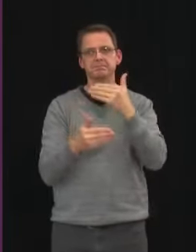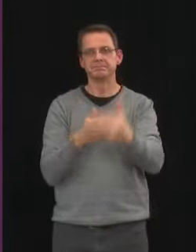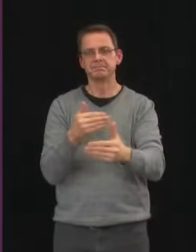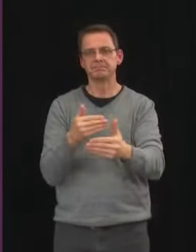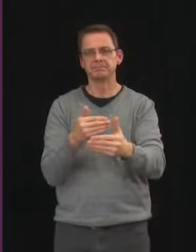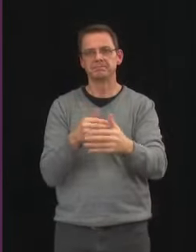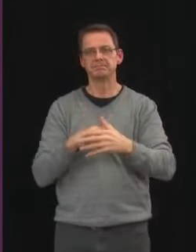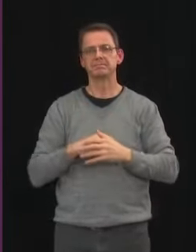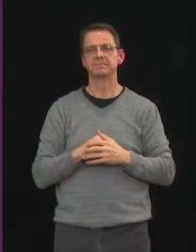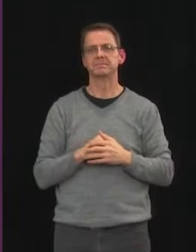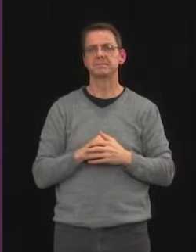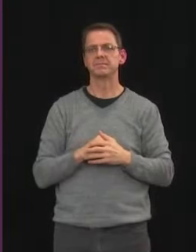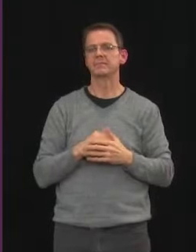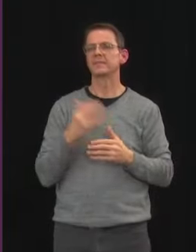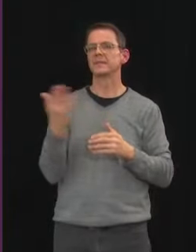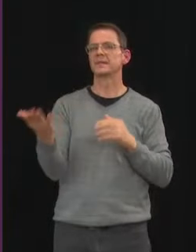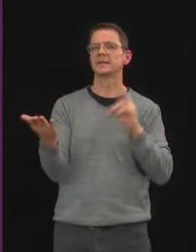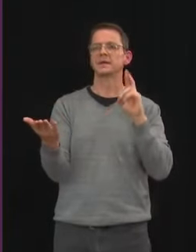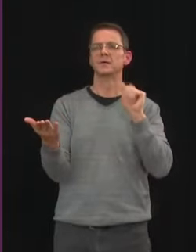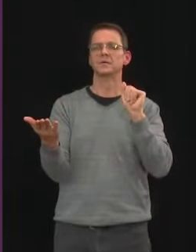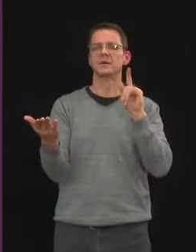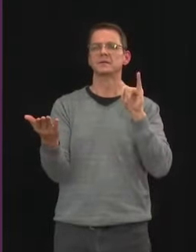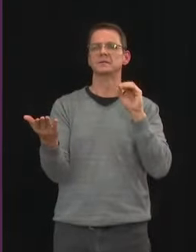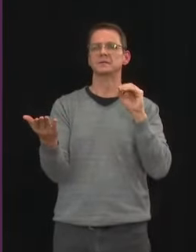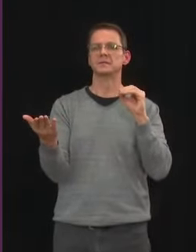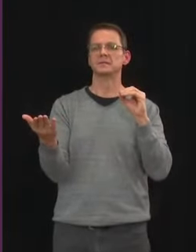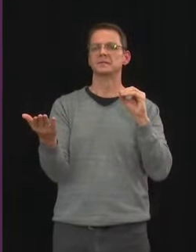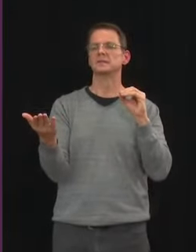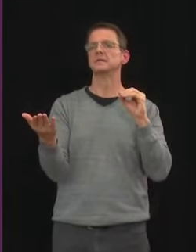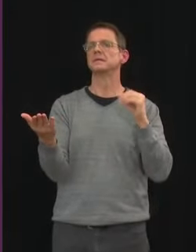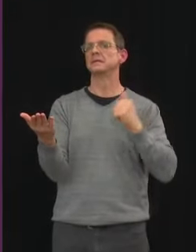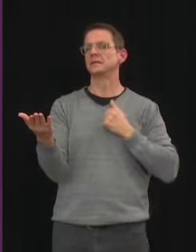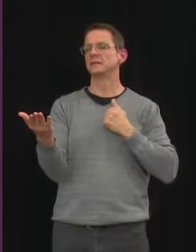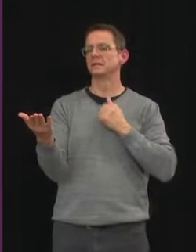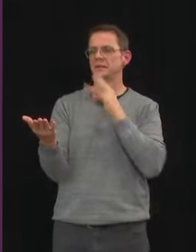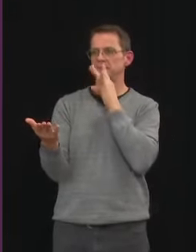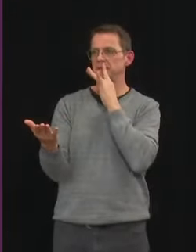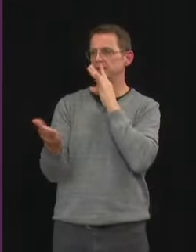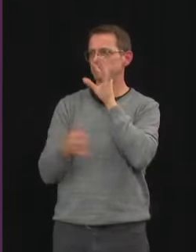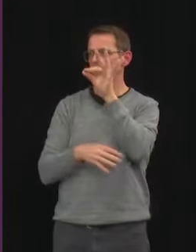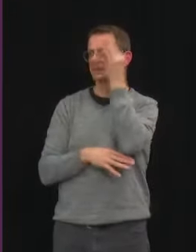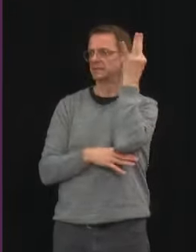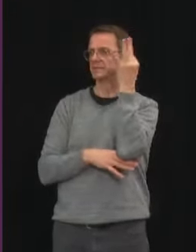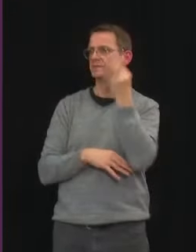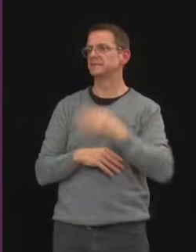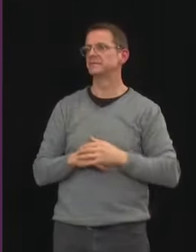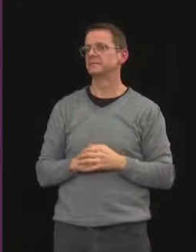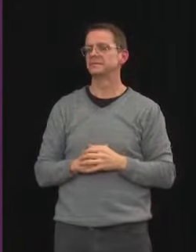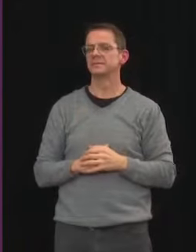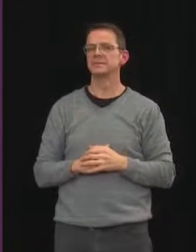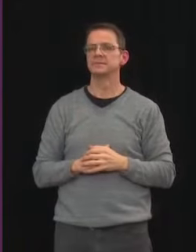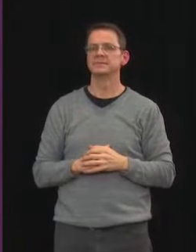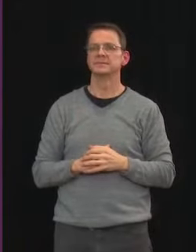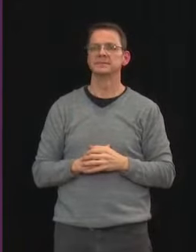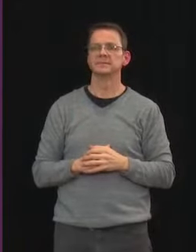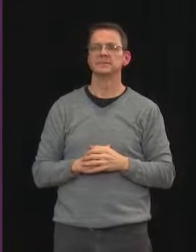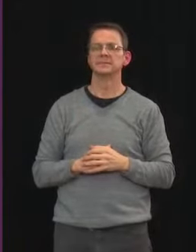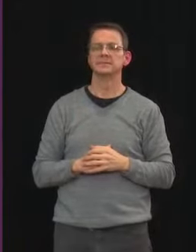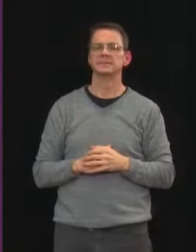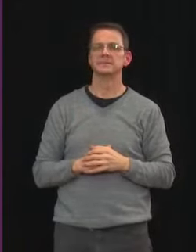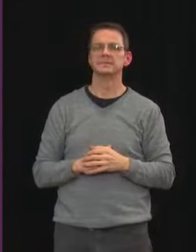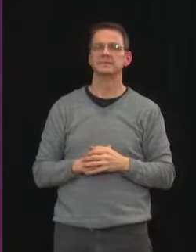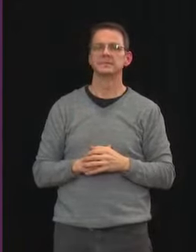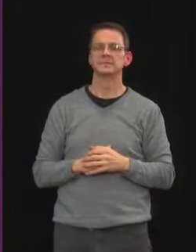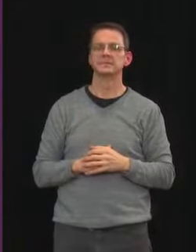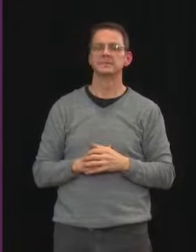of to ministre of the the all of our allez de l'avent avec la phase II alors que le tour de reproduction